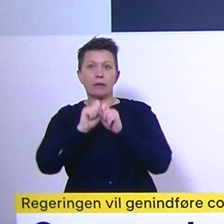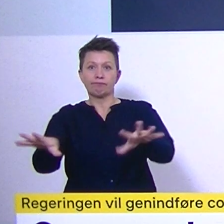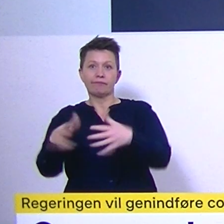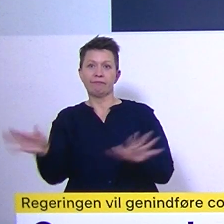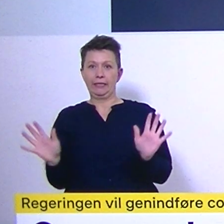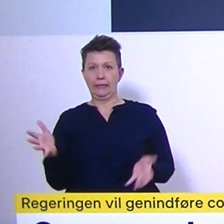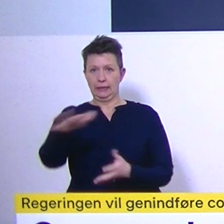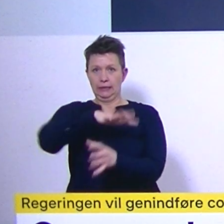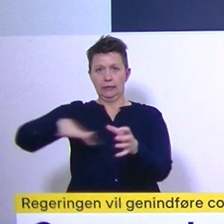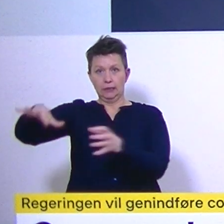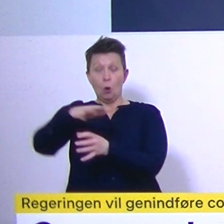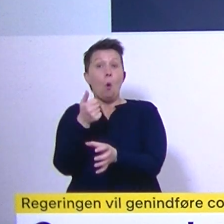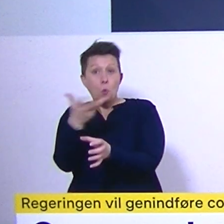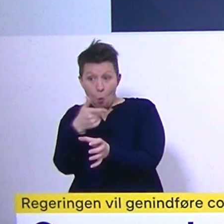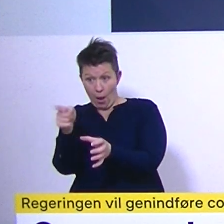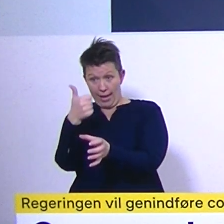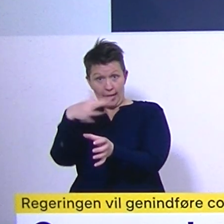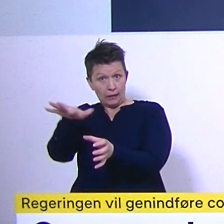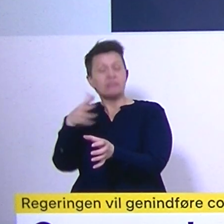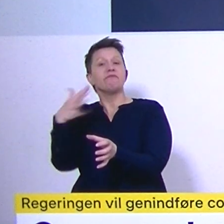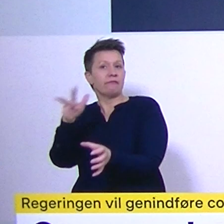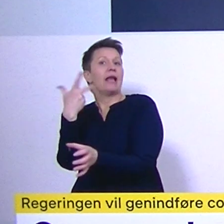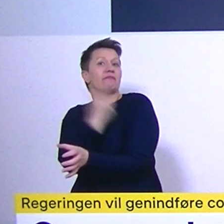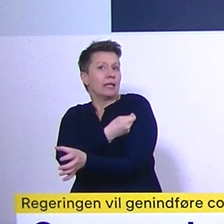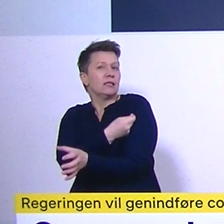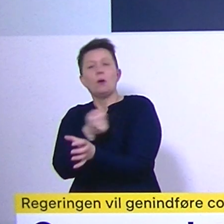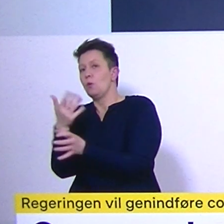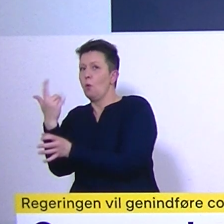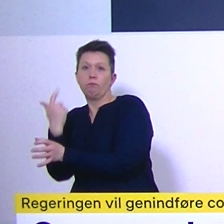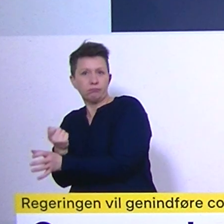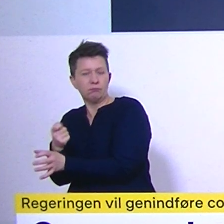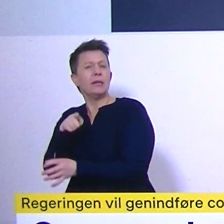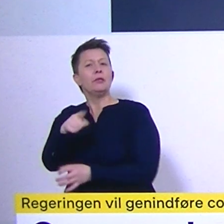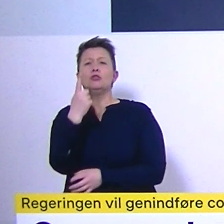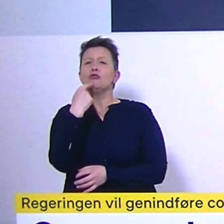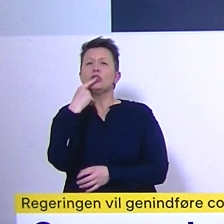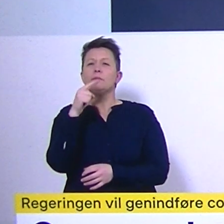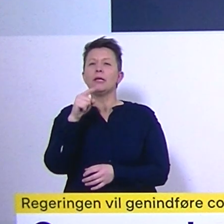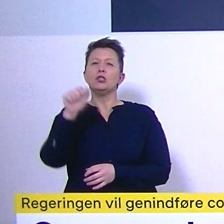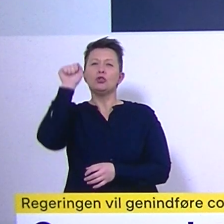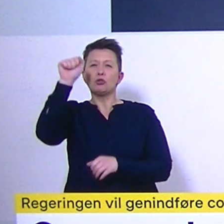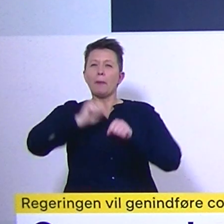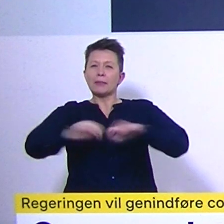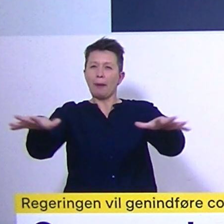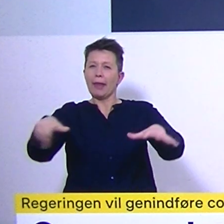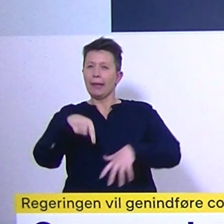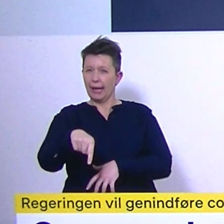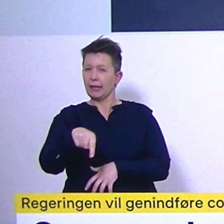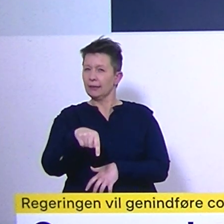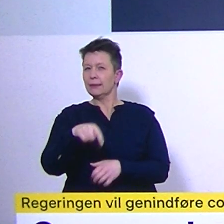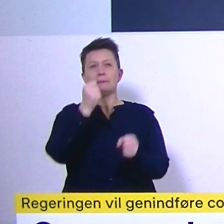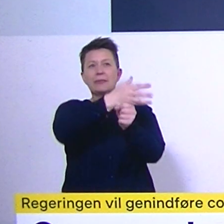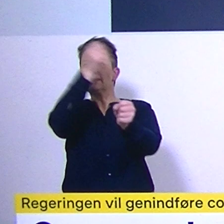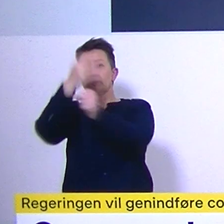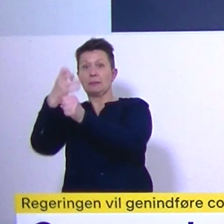også desværre ikke. Det er sådan nogle begivenheder, som bliver til superspredningsbegivenheder, som vi kan se flere og flere steder, flere og flere